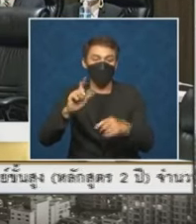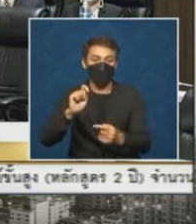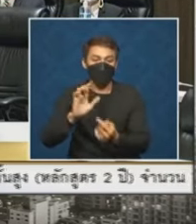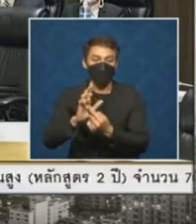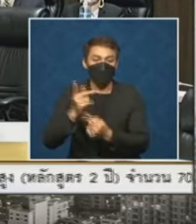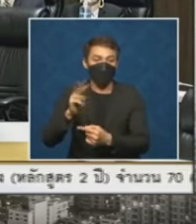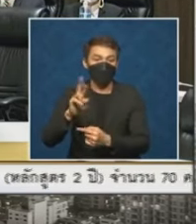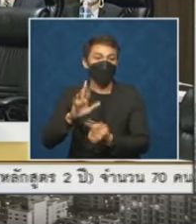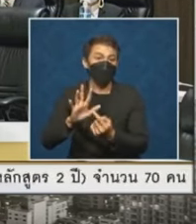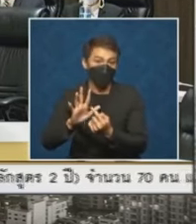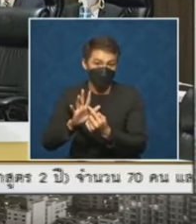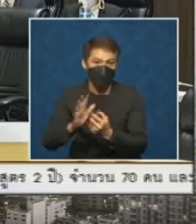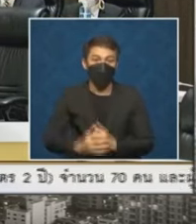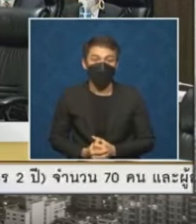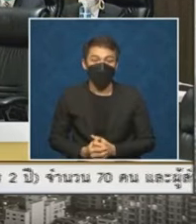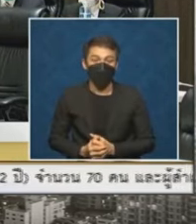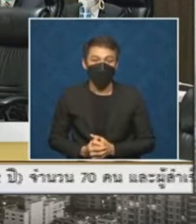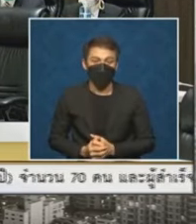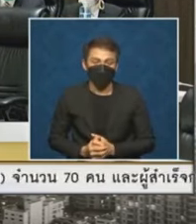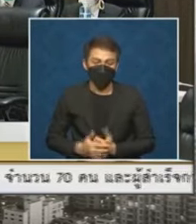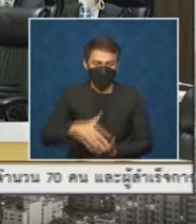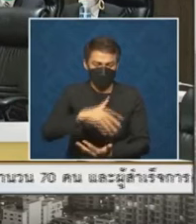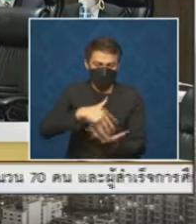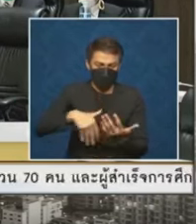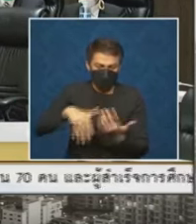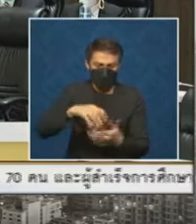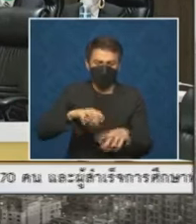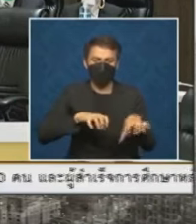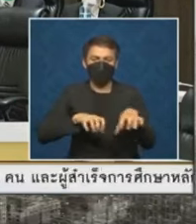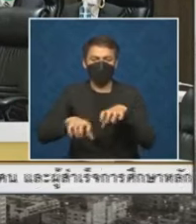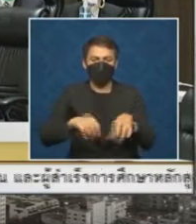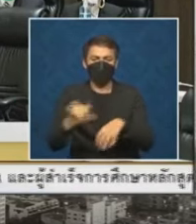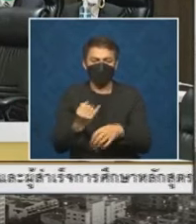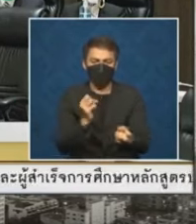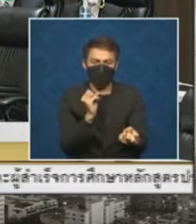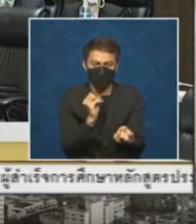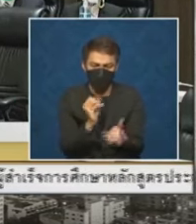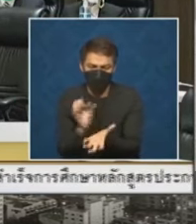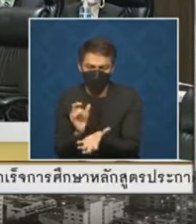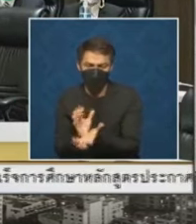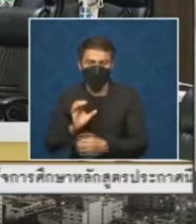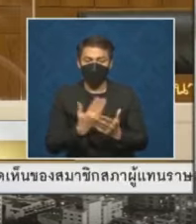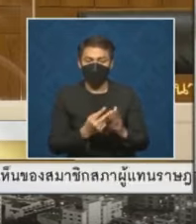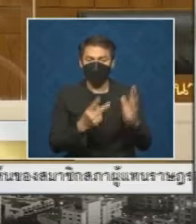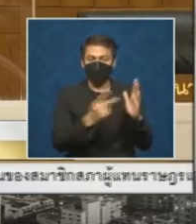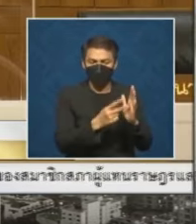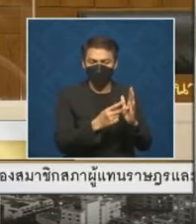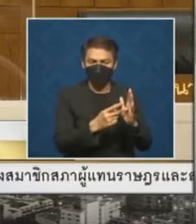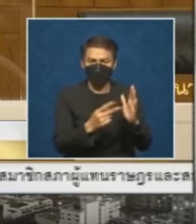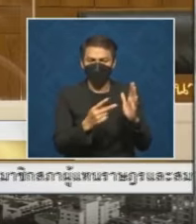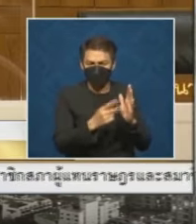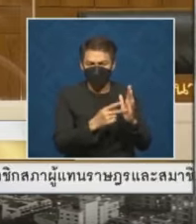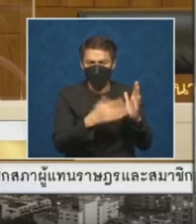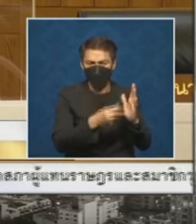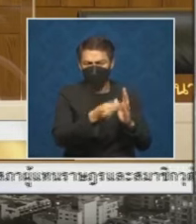จากวันนี้และวันต่อๆไปนี่คือคำพูดของพลเอกประยุทธ์นะ คร ับ ถ้าผมยังอยู่ผมจะ